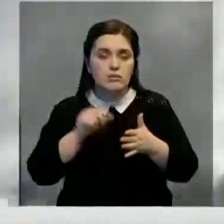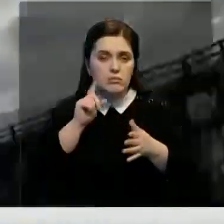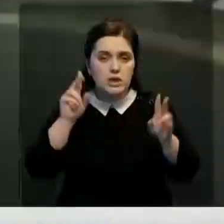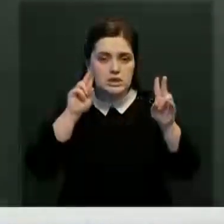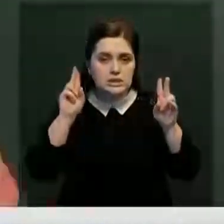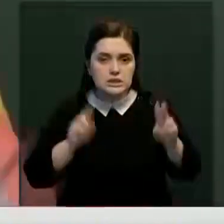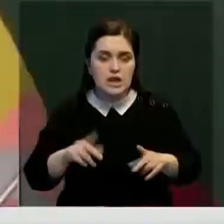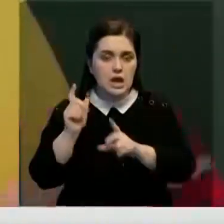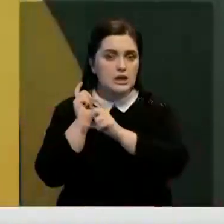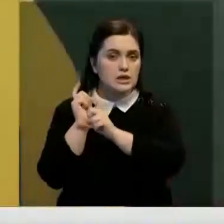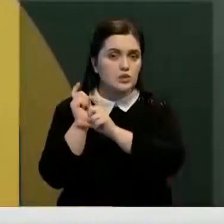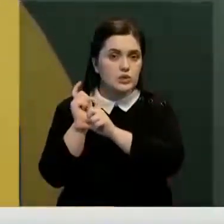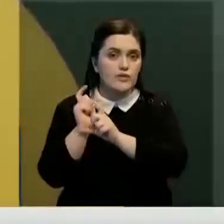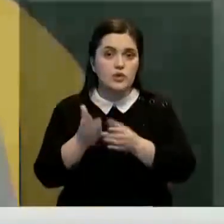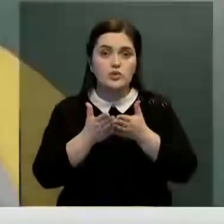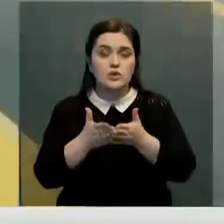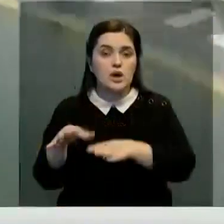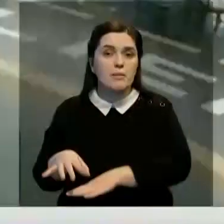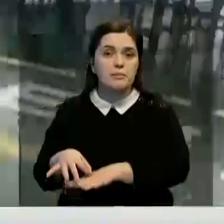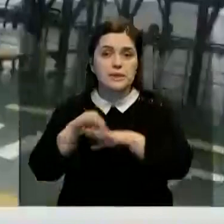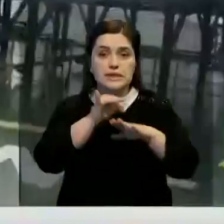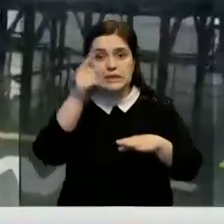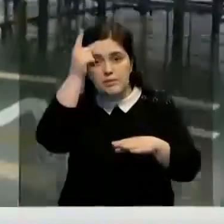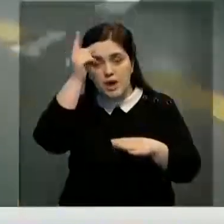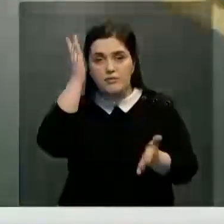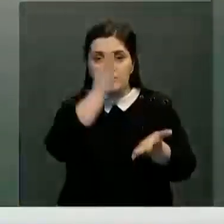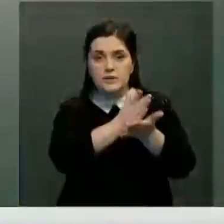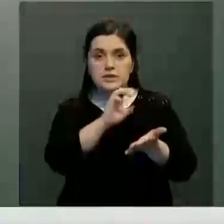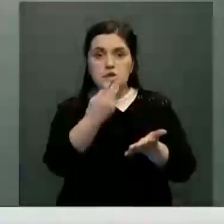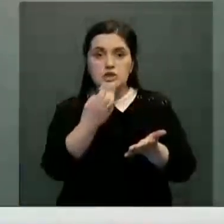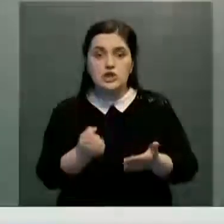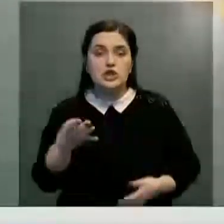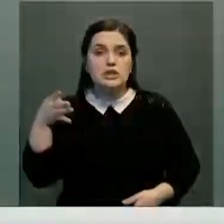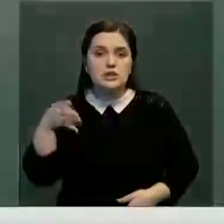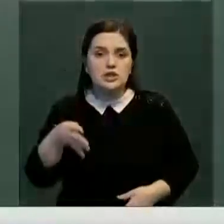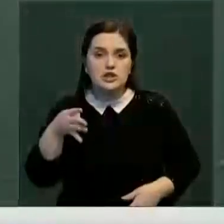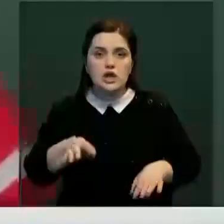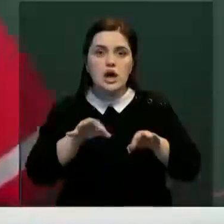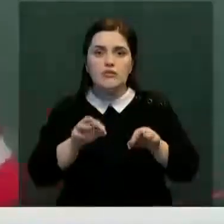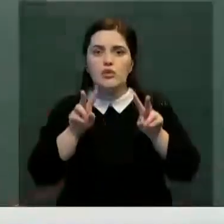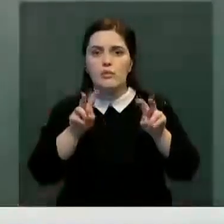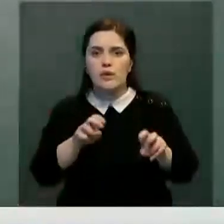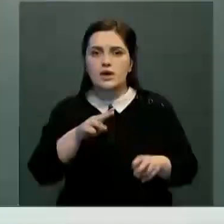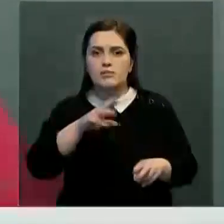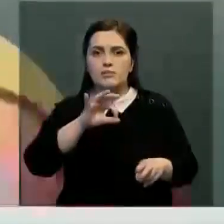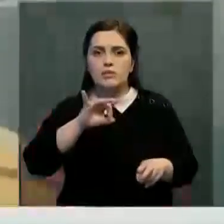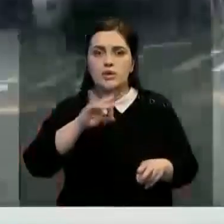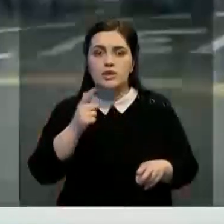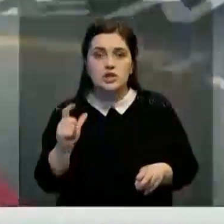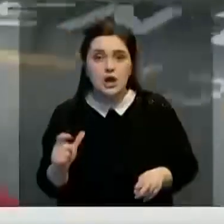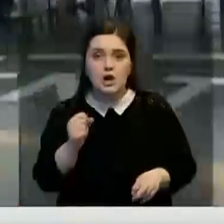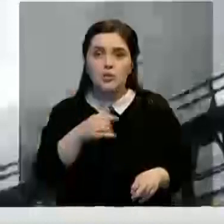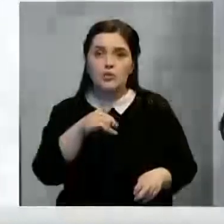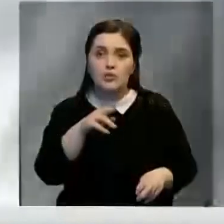Причины возгорания пока не установлены. Грузовое судно перевозило из Германии в США 4000 авто марки